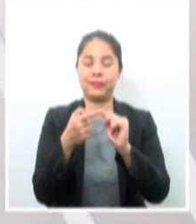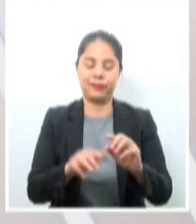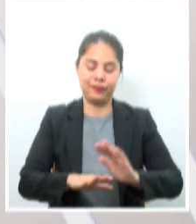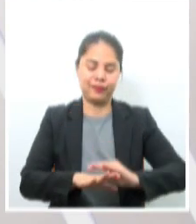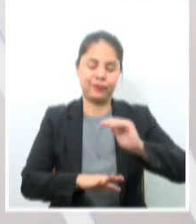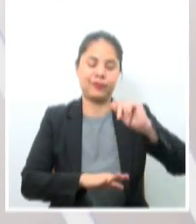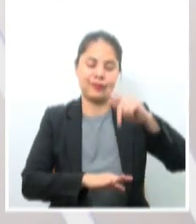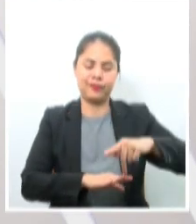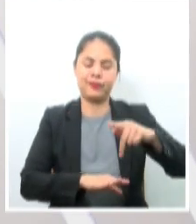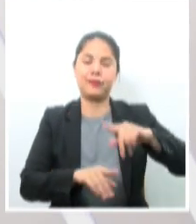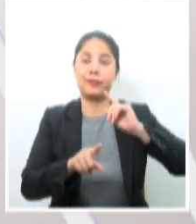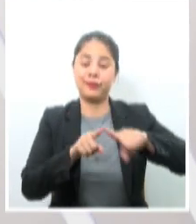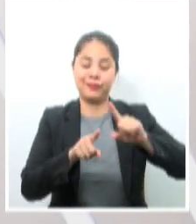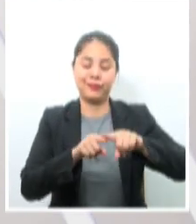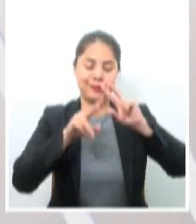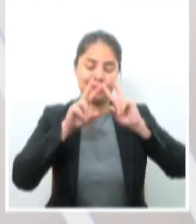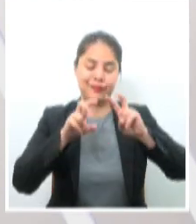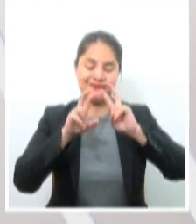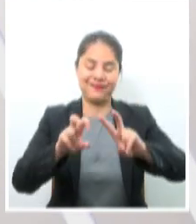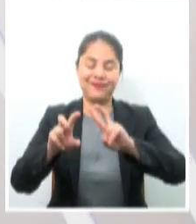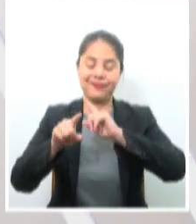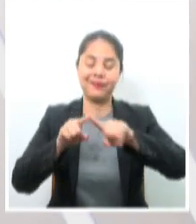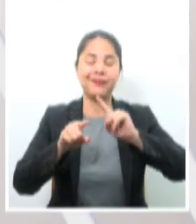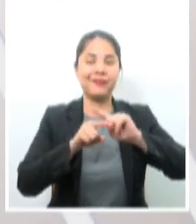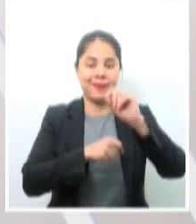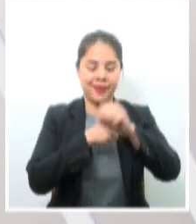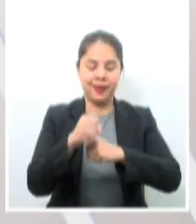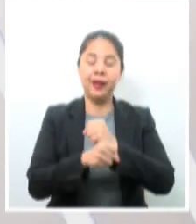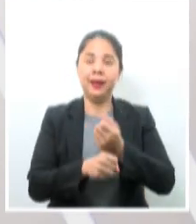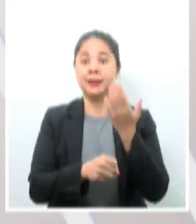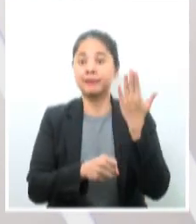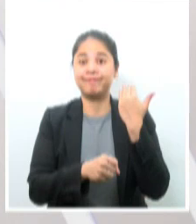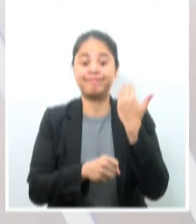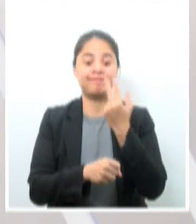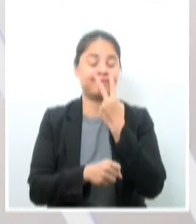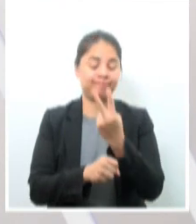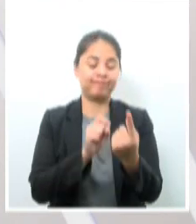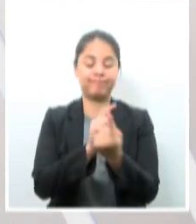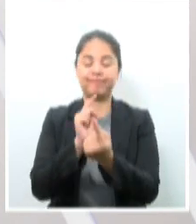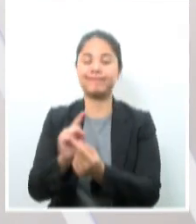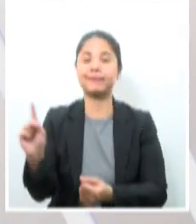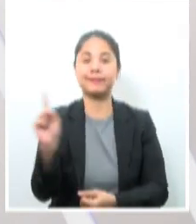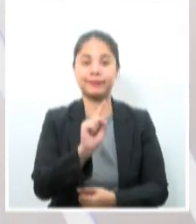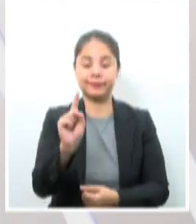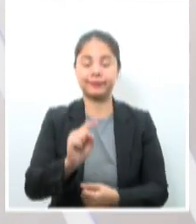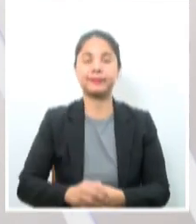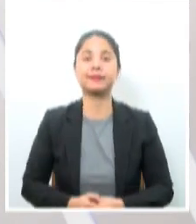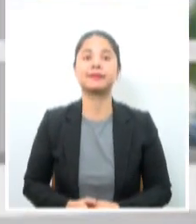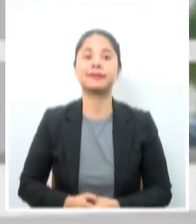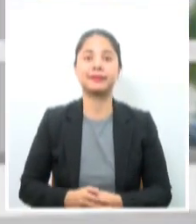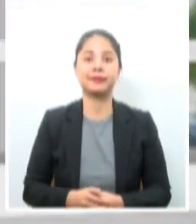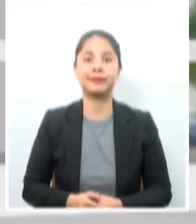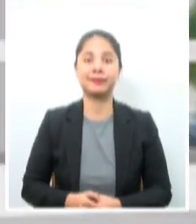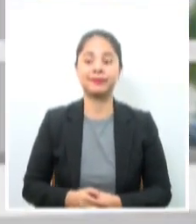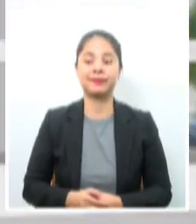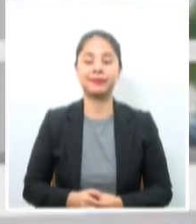ารถพิเศษค่ะแล้วผลการสำรวจความสามารถพิเศษในช่วงของปีการศึกษาที่ผ่านมาค่ะว่าเป็นอย่างไรบ้างค่ะ ครับ